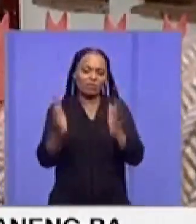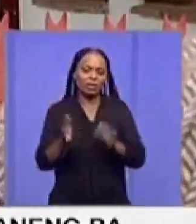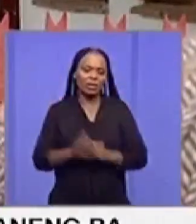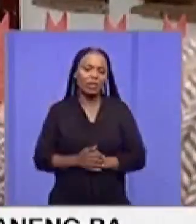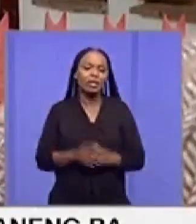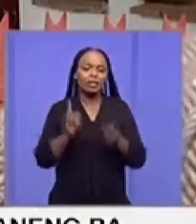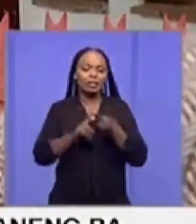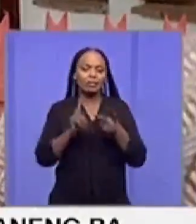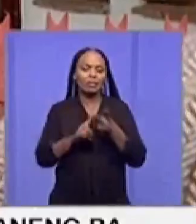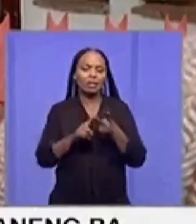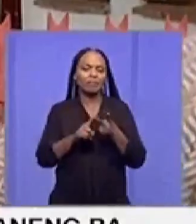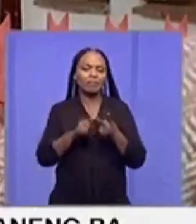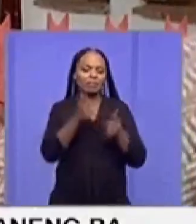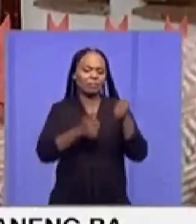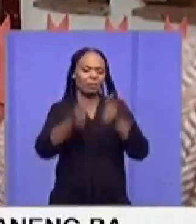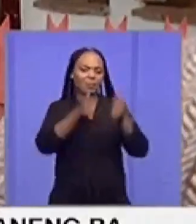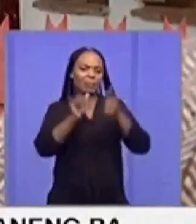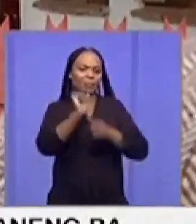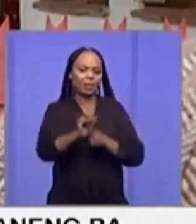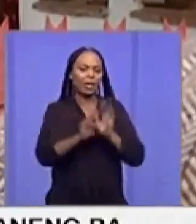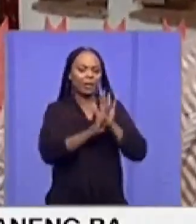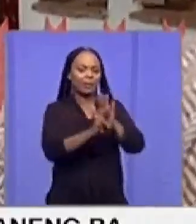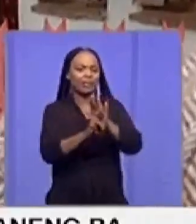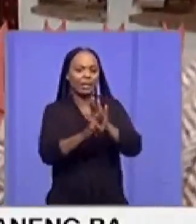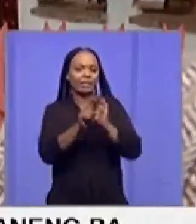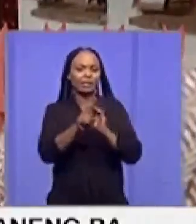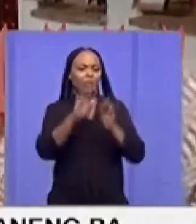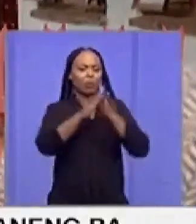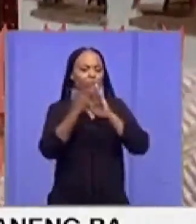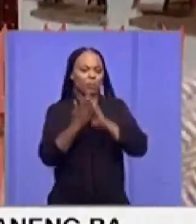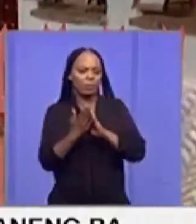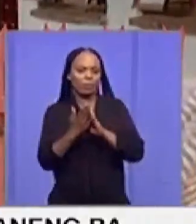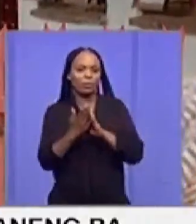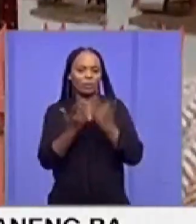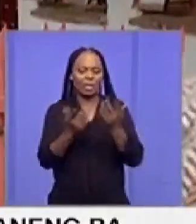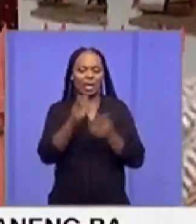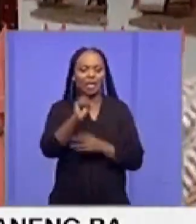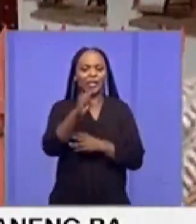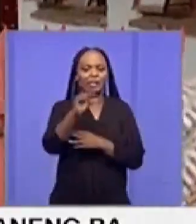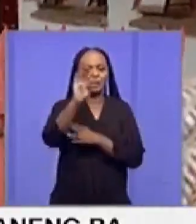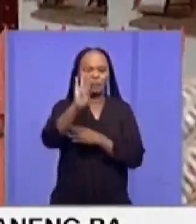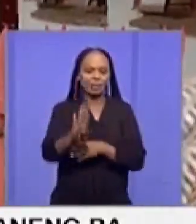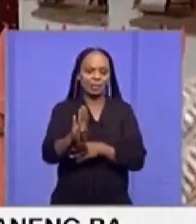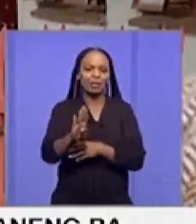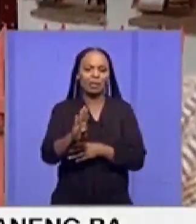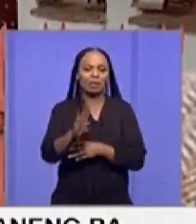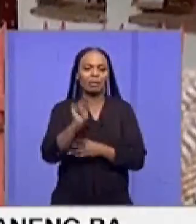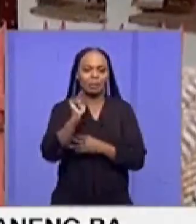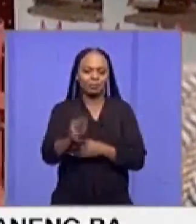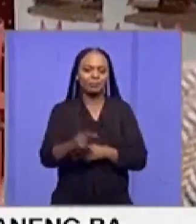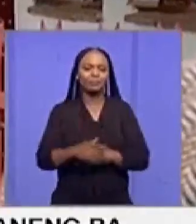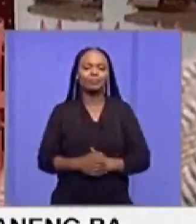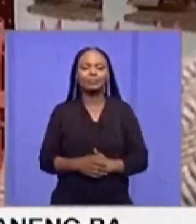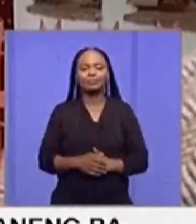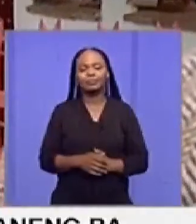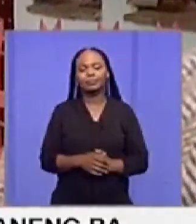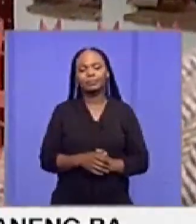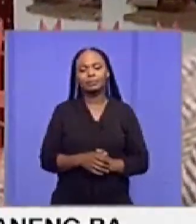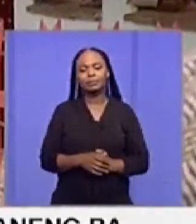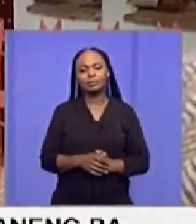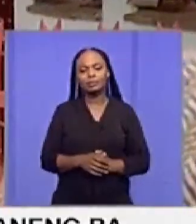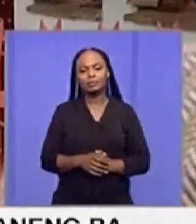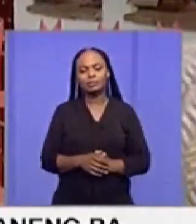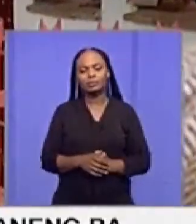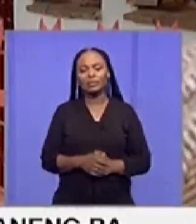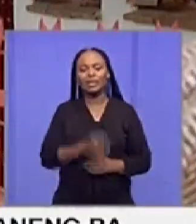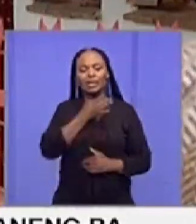bona maloko a emetšeng batswadi ke SGB ka la